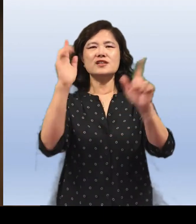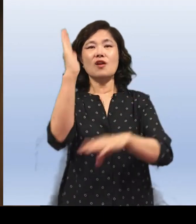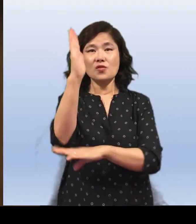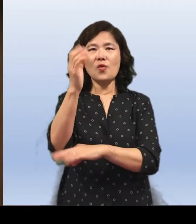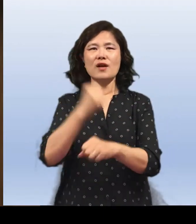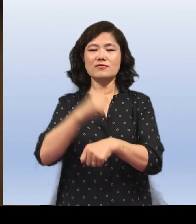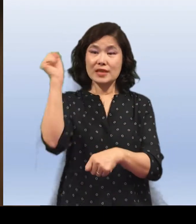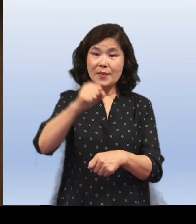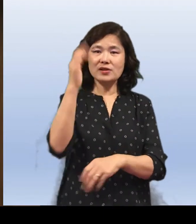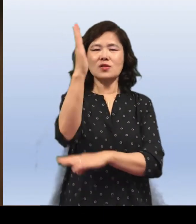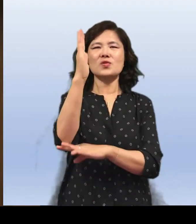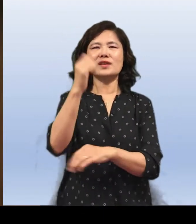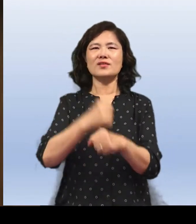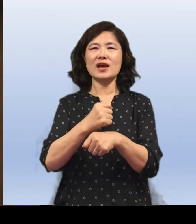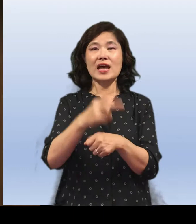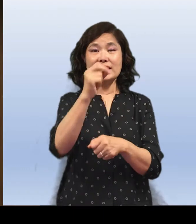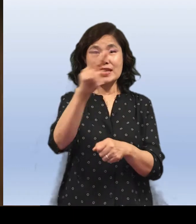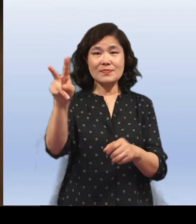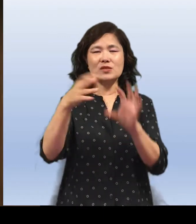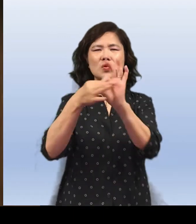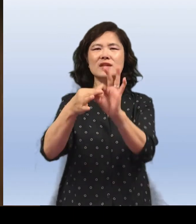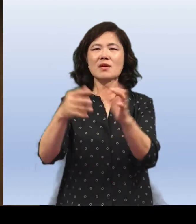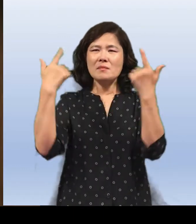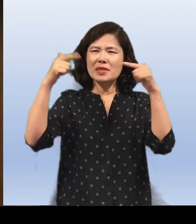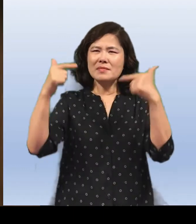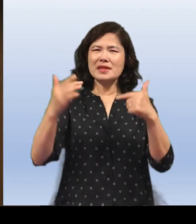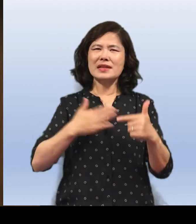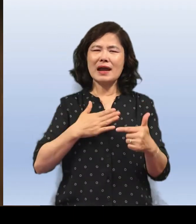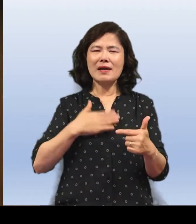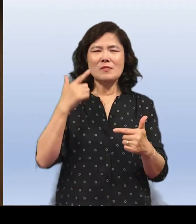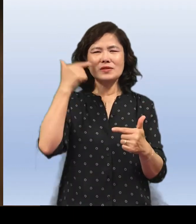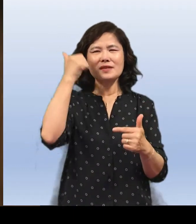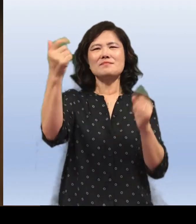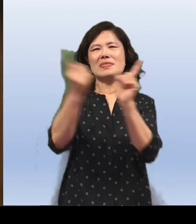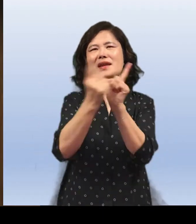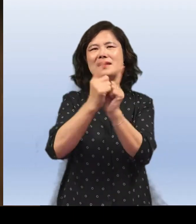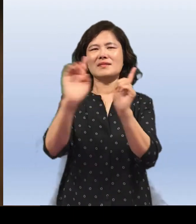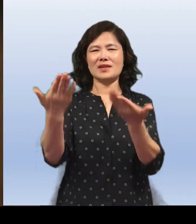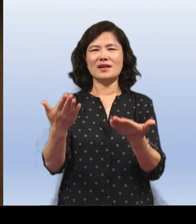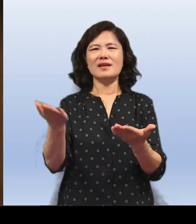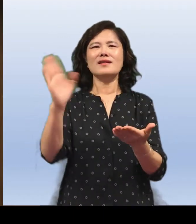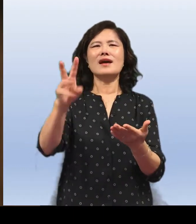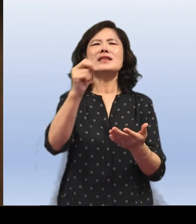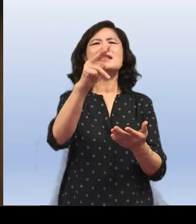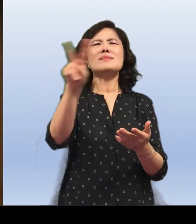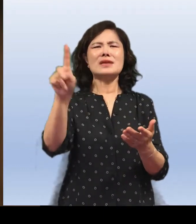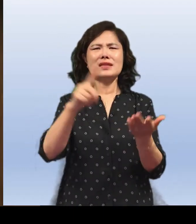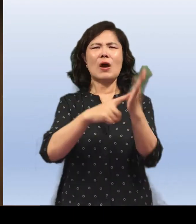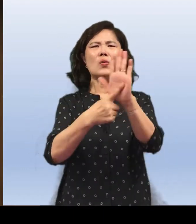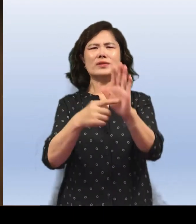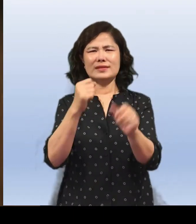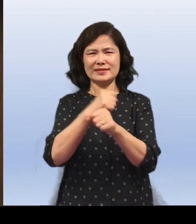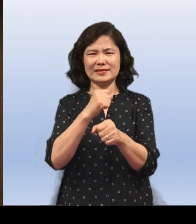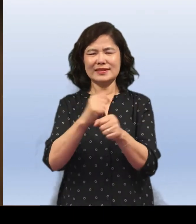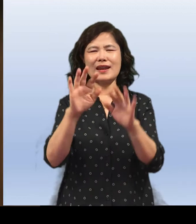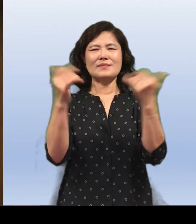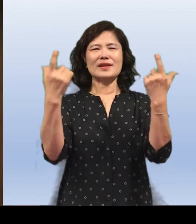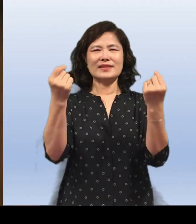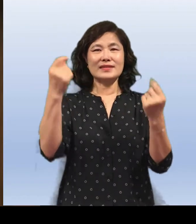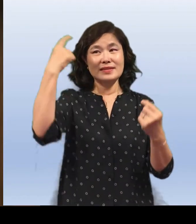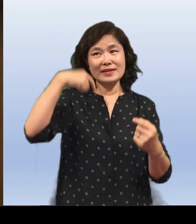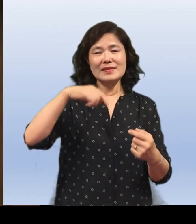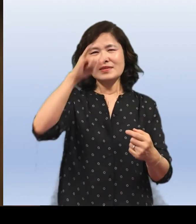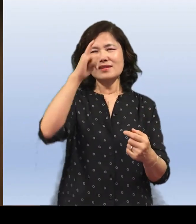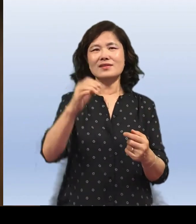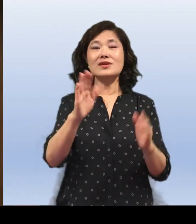하다 보니까 그분들 TV를 통해서 저를 쭉 본 거예요. 그러니까 TV를 보니까 마치 연예인인 것 같은 느낌적인 느낌이 들어서 저를